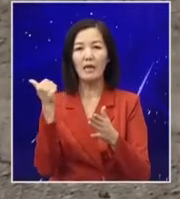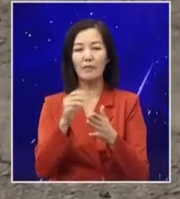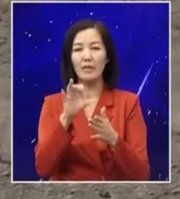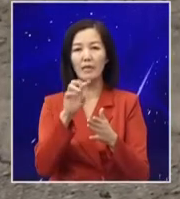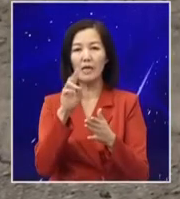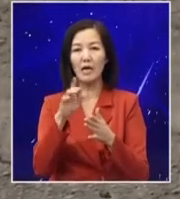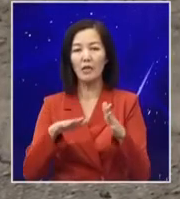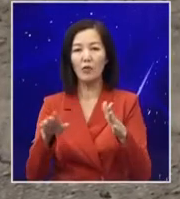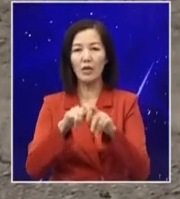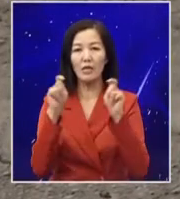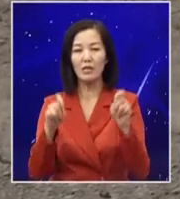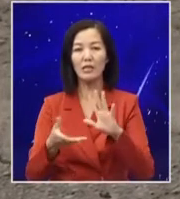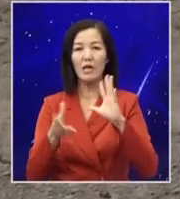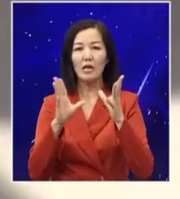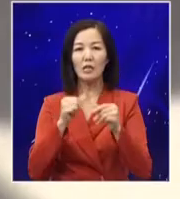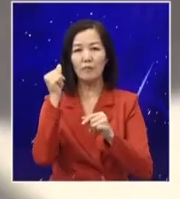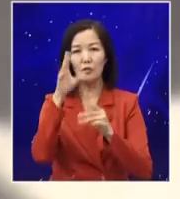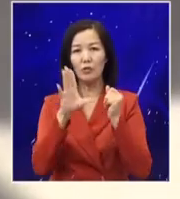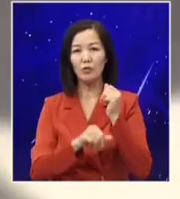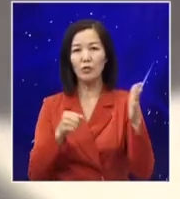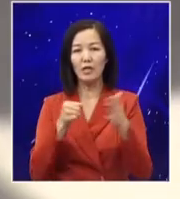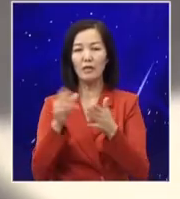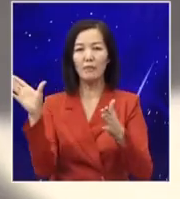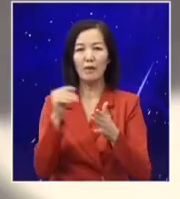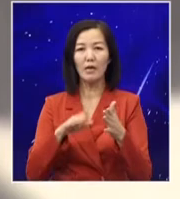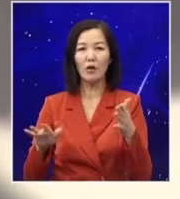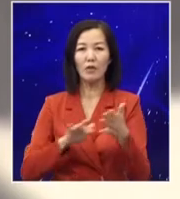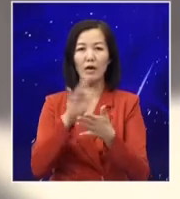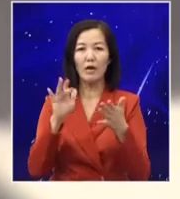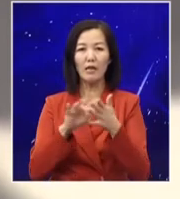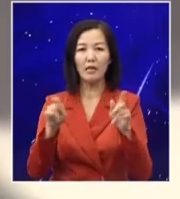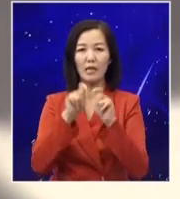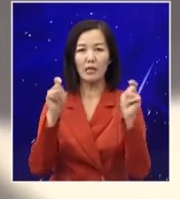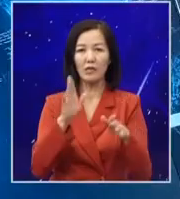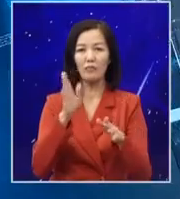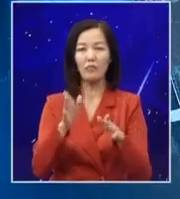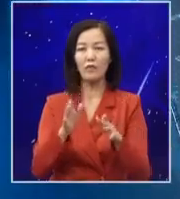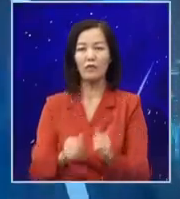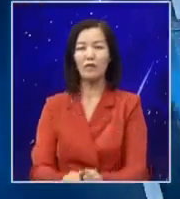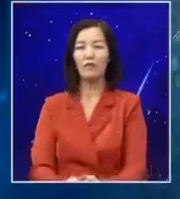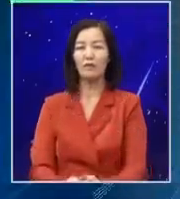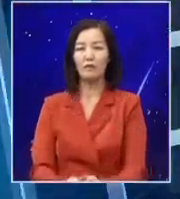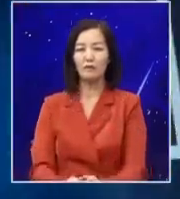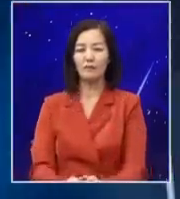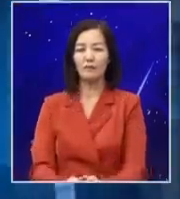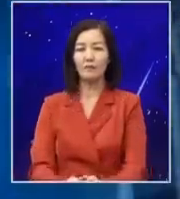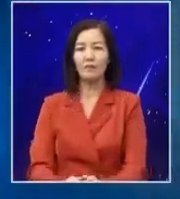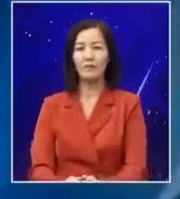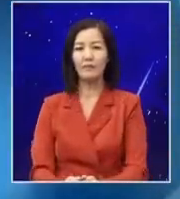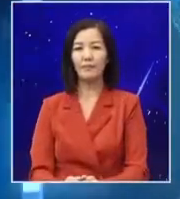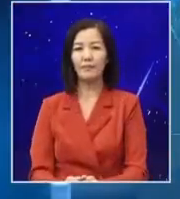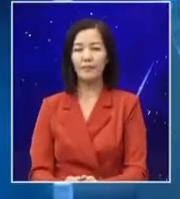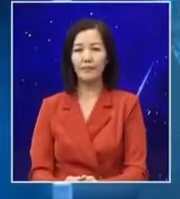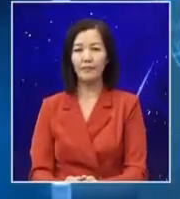Сарқан ауданында ашылса, жалпы жыл соңына дейін барлық аудан қалаларда жұмысын бастамақ. Камшат Мұхамеджан, Адель Ақжаркенова,